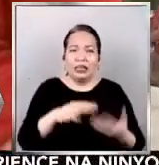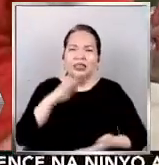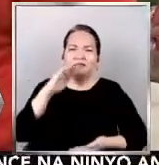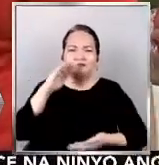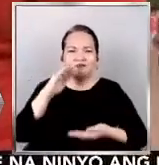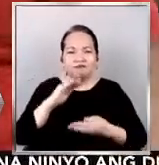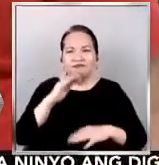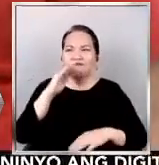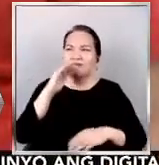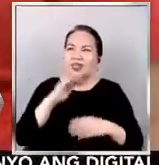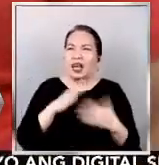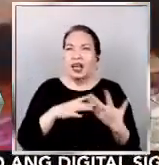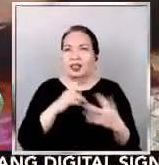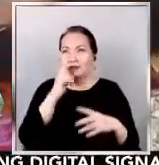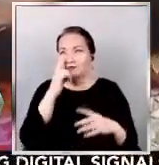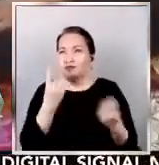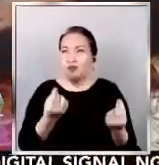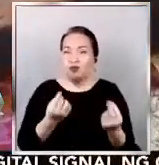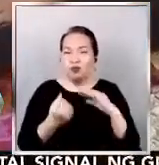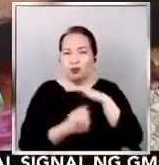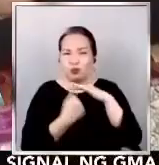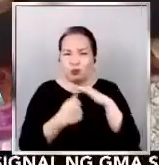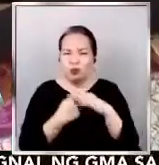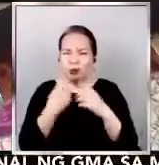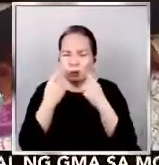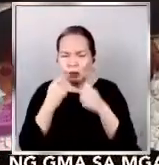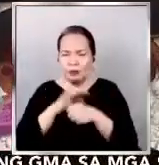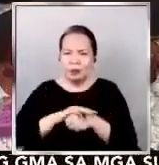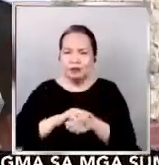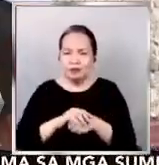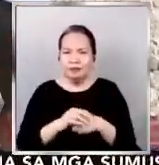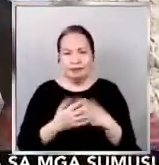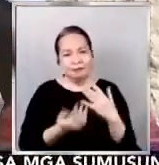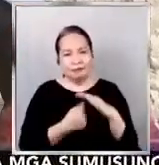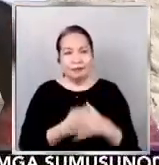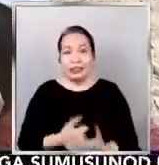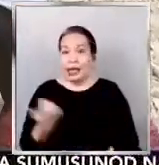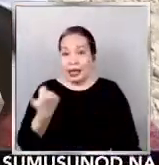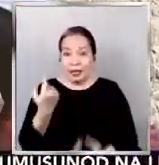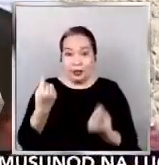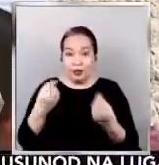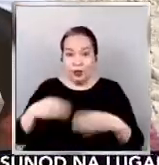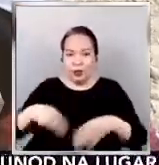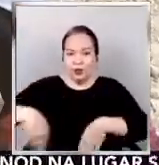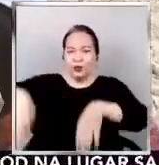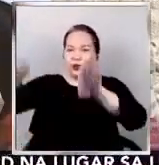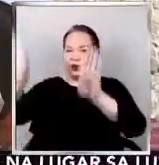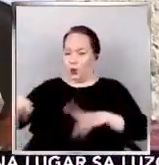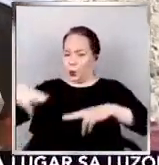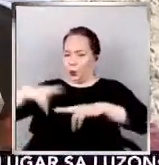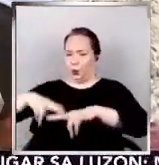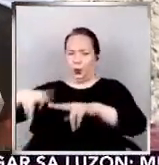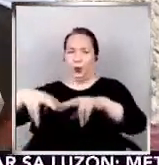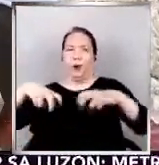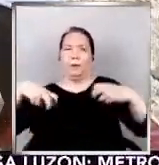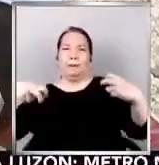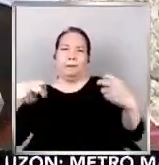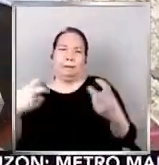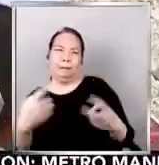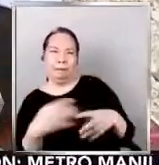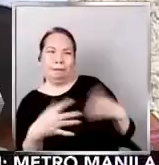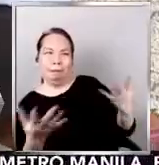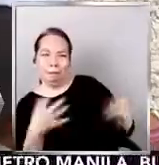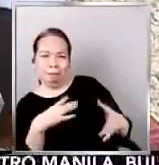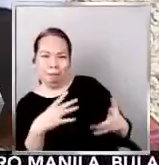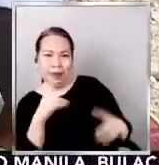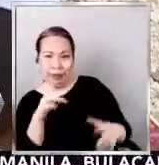tas lagi lang po nasa bahay. May mga naglatag pa ng banig. Kamusta po yung family bonding nyo rin? Okay naman po, masaya kasi